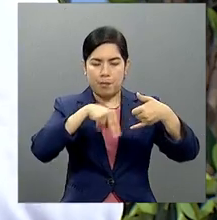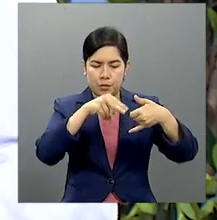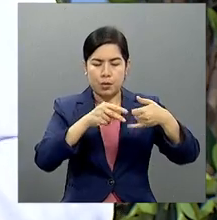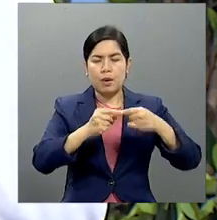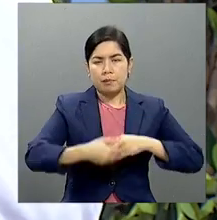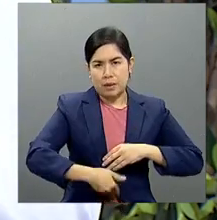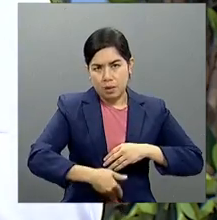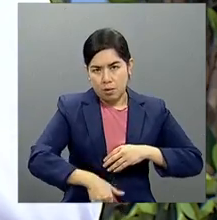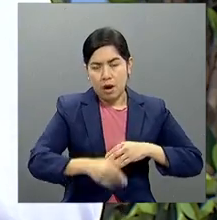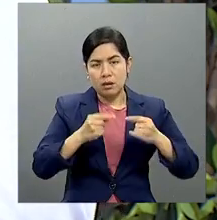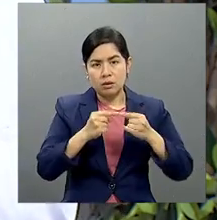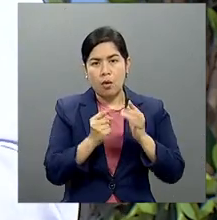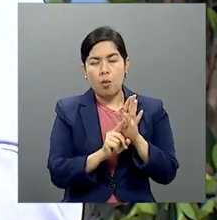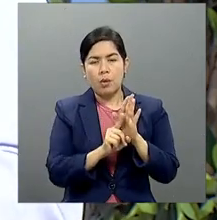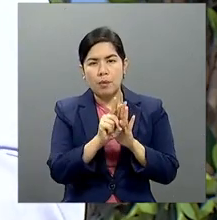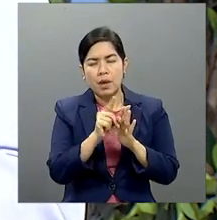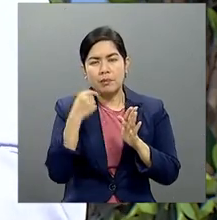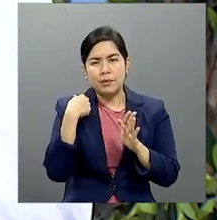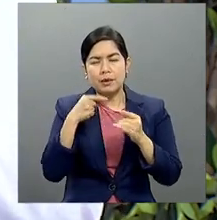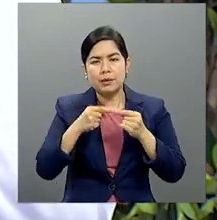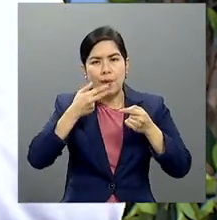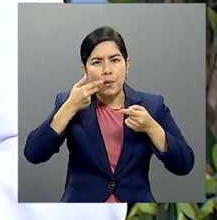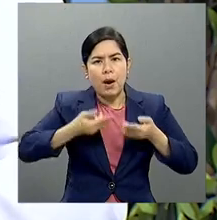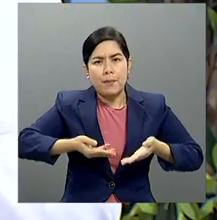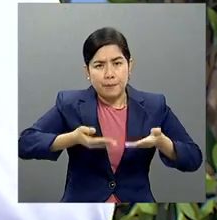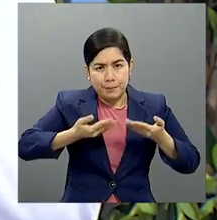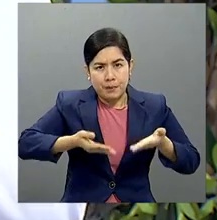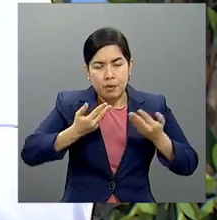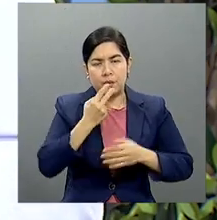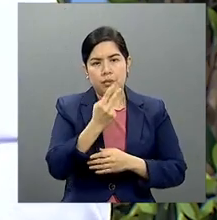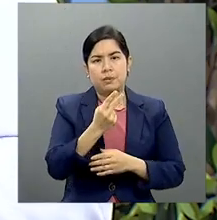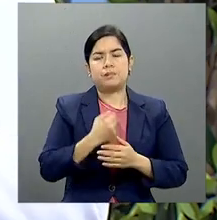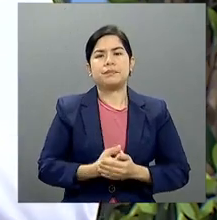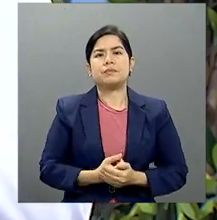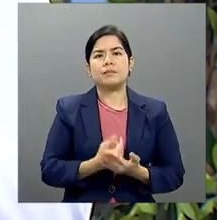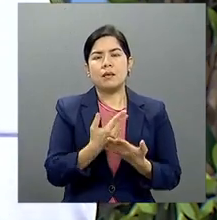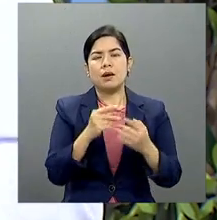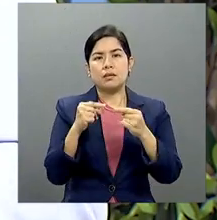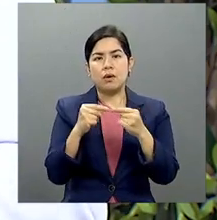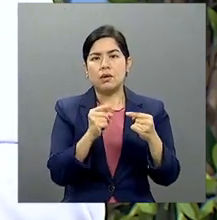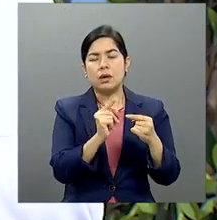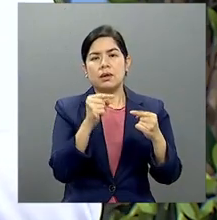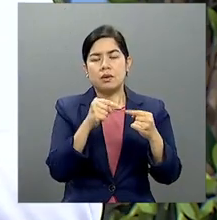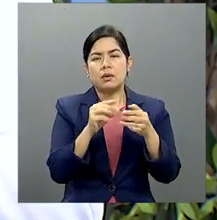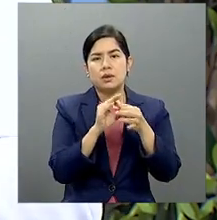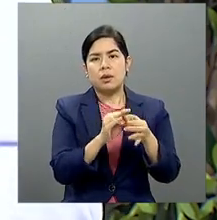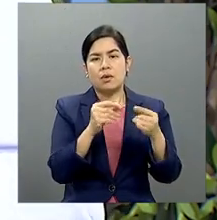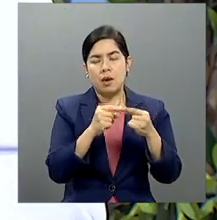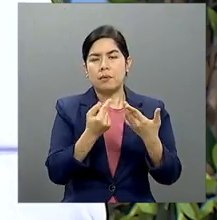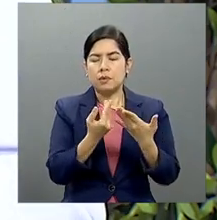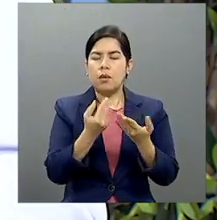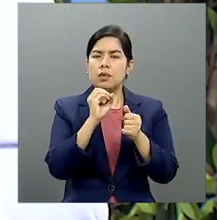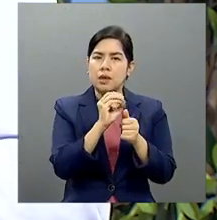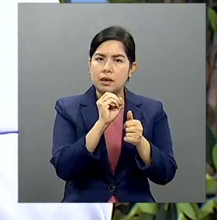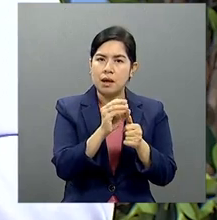เพื่อจะตรวจคัดกรองว่าคนไข้เนี่ยมีโอกาสเป็นโรคไตหรือไม่นอกเหนือจากนั้นก็จะมีการให้กิจกรรมการจัดการให้ความรู้ในเรื่องของการดู